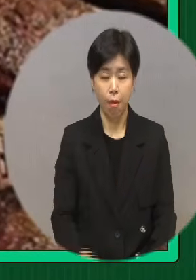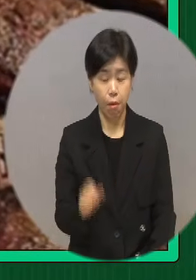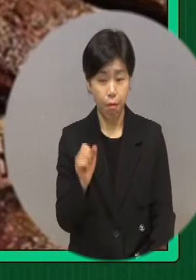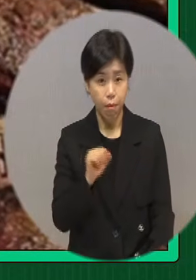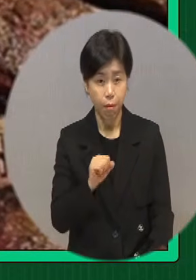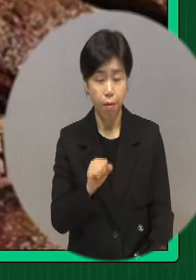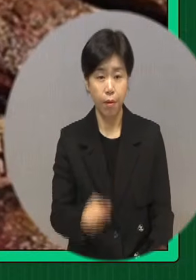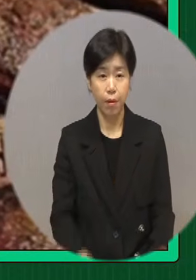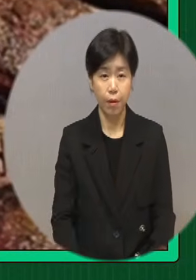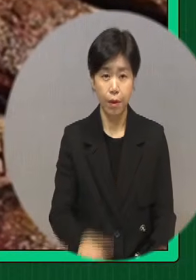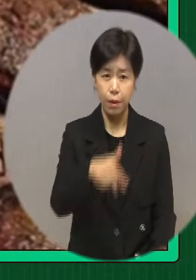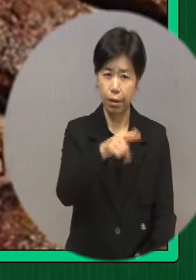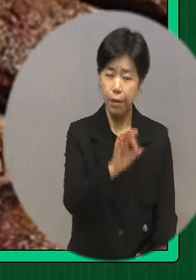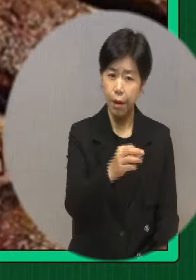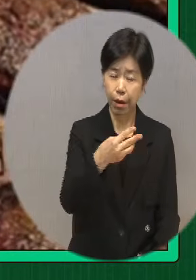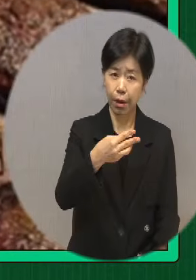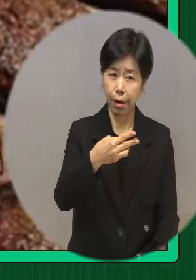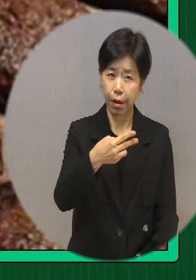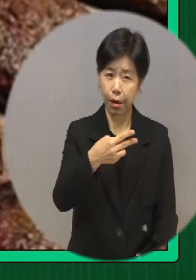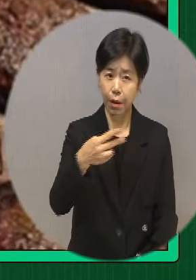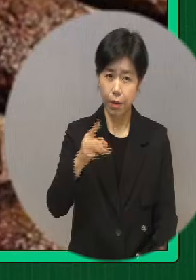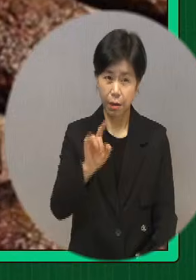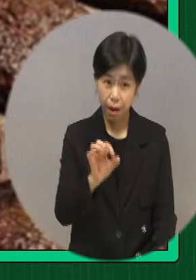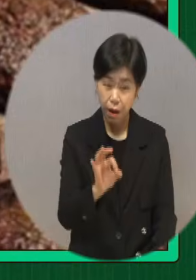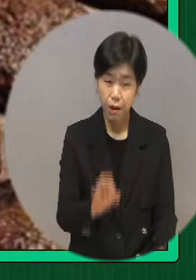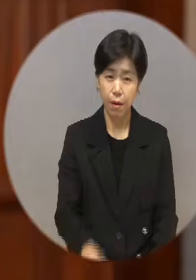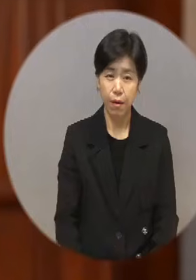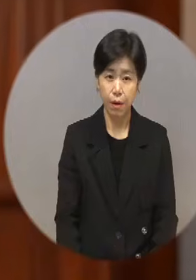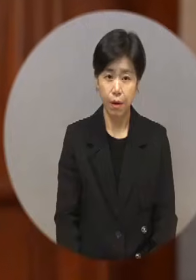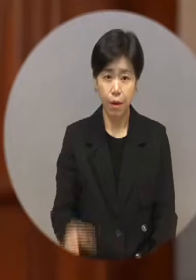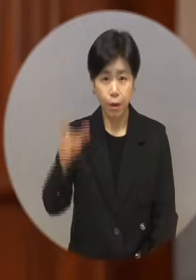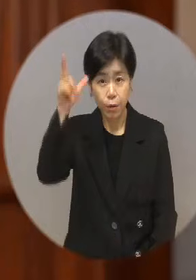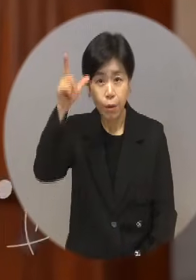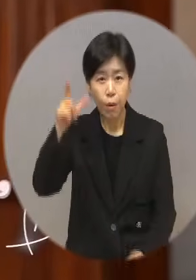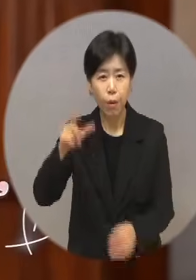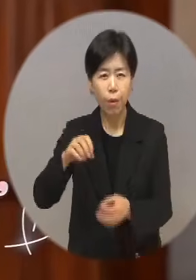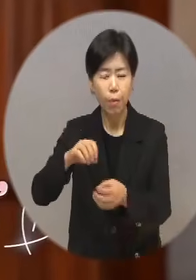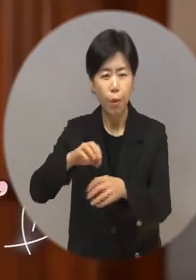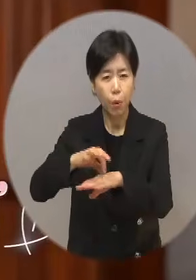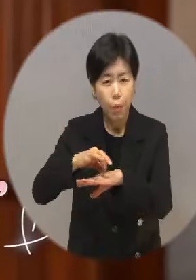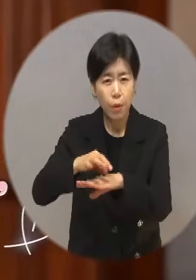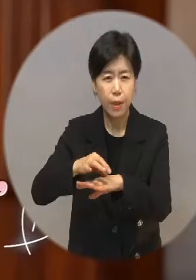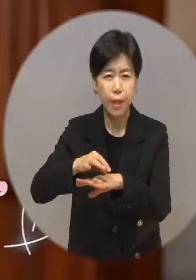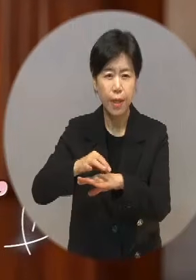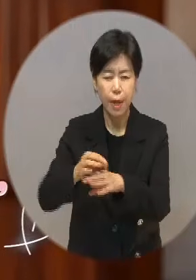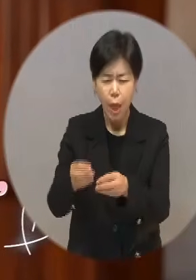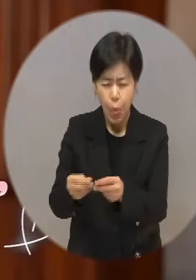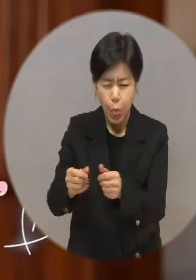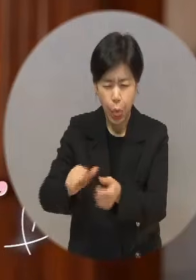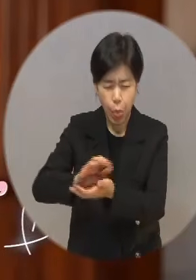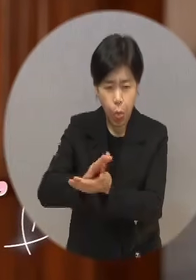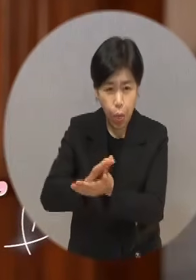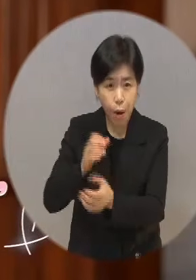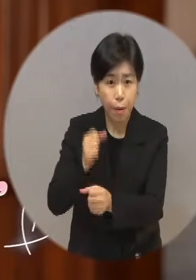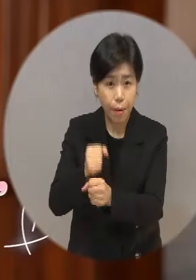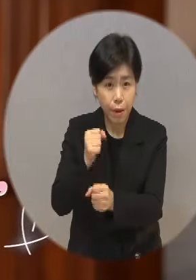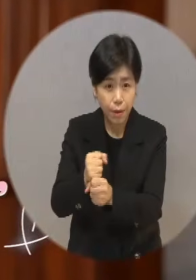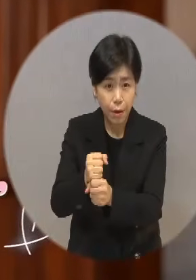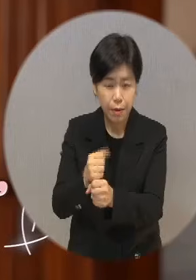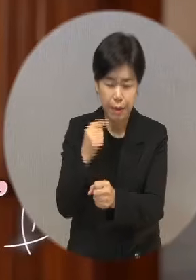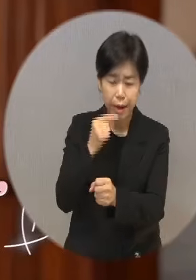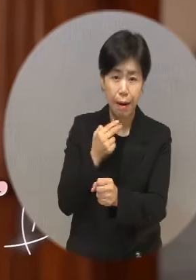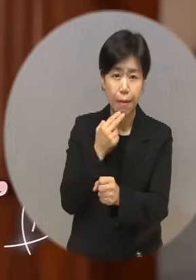장땡. 그러니까 쇠고기에다가 다져가지고 짜지 않은 된장을